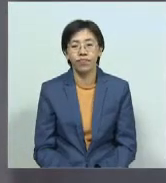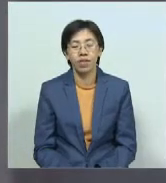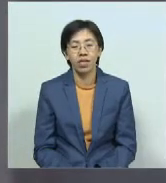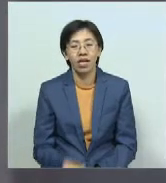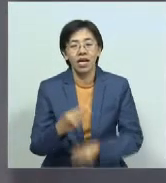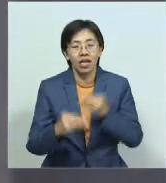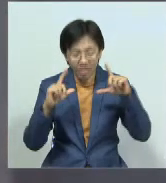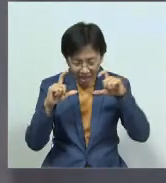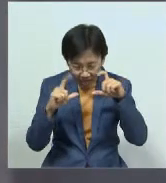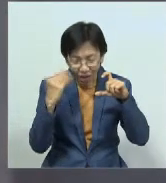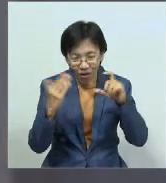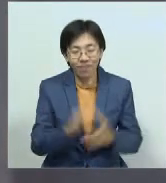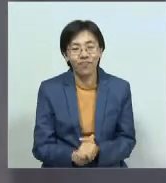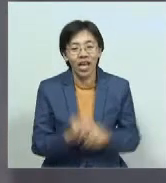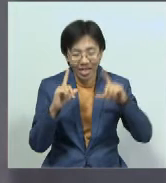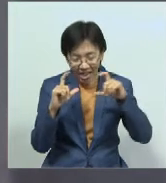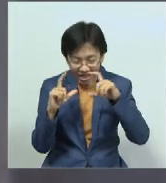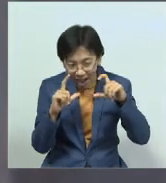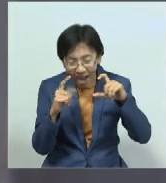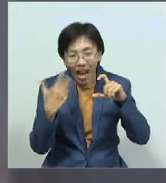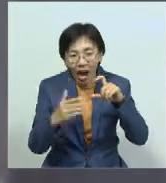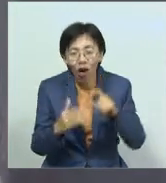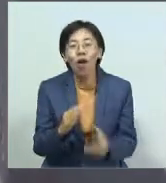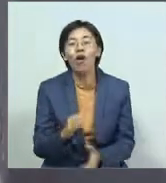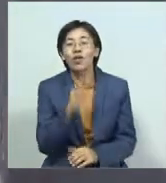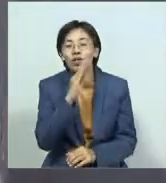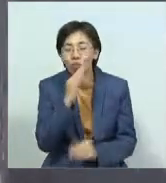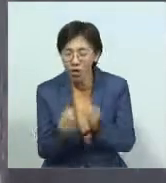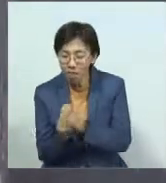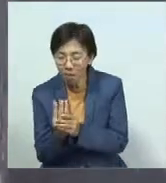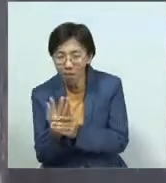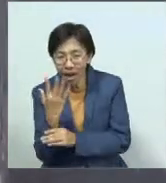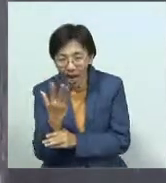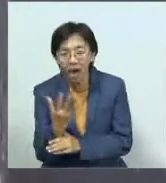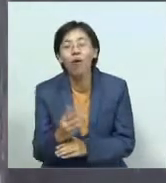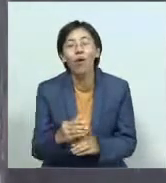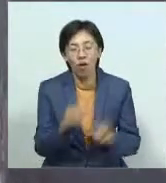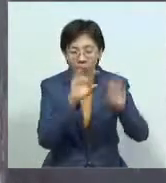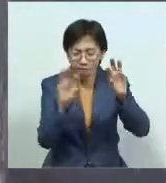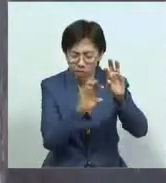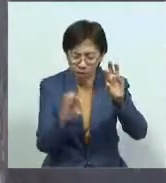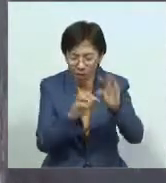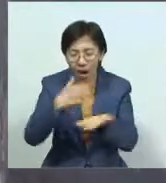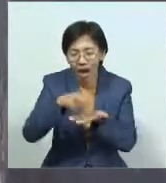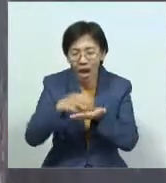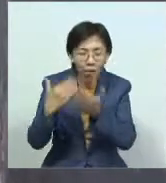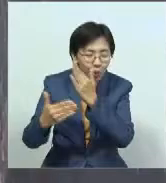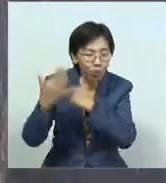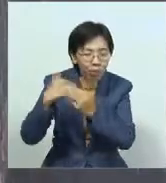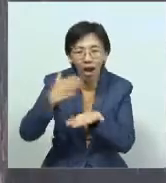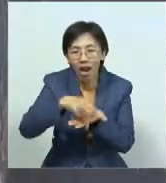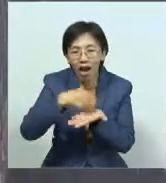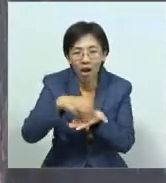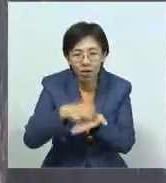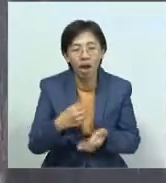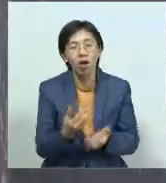ก็บไว้ก่อนค่ะทั้งเวลาพอกล้าทั้งเก็บผลผลิตแล้วอย่างเงี้ยค่ะเพื่อที่เราจะไปสร้างเรื่องราวในสตอรี่ของเพจของเราอะค่ะเป็นการข